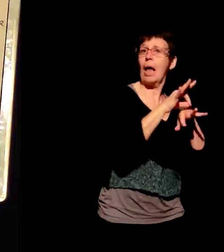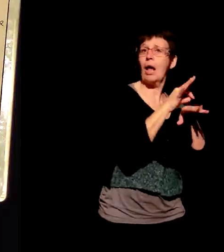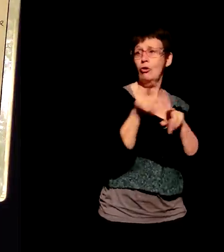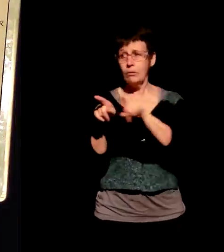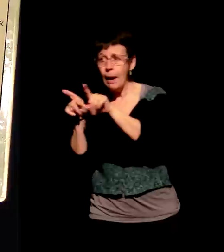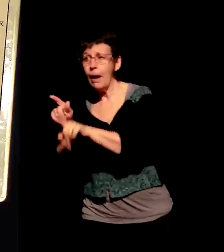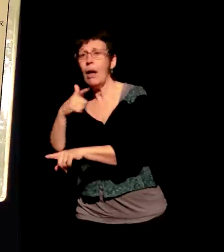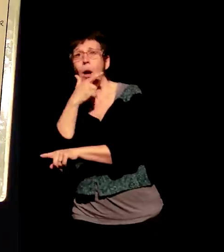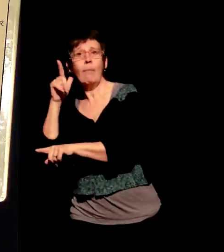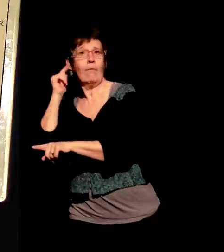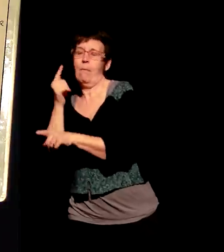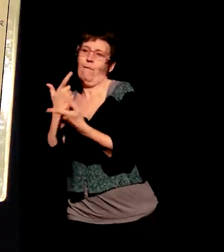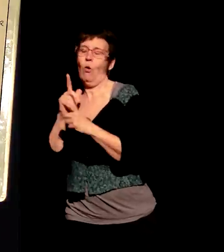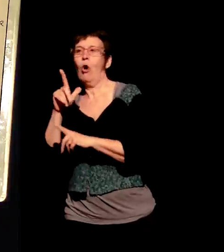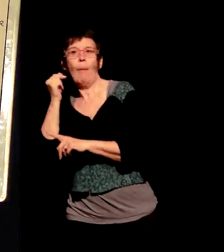Voilà.